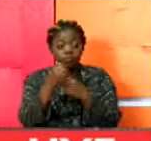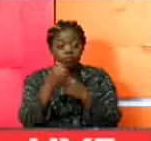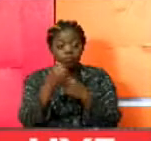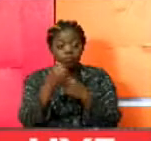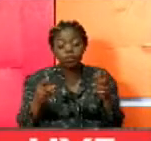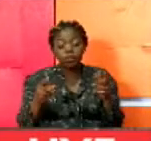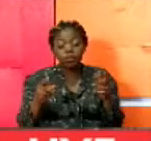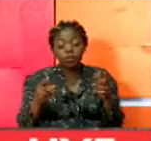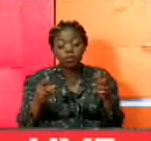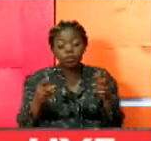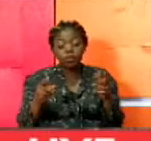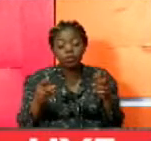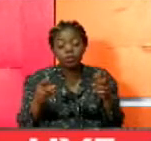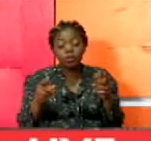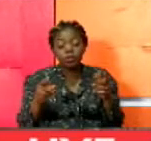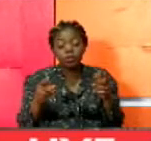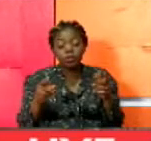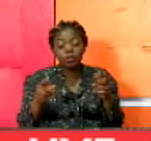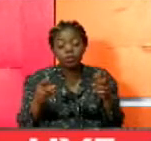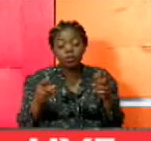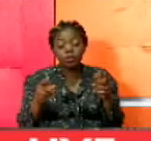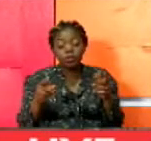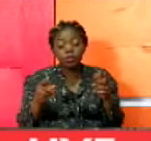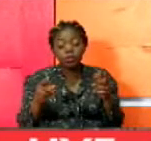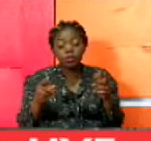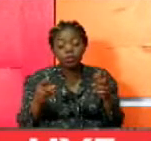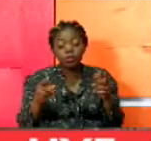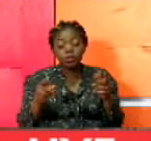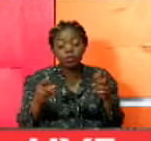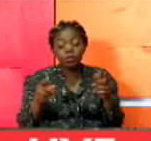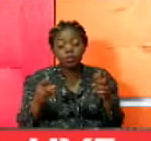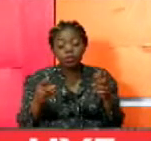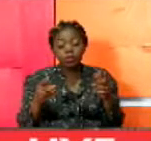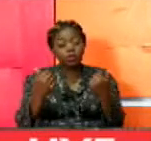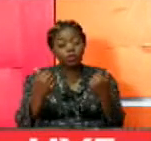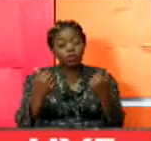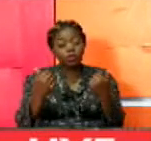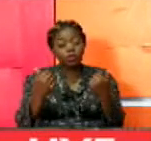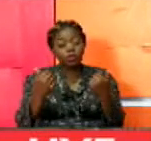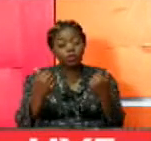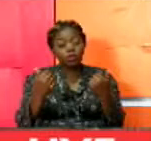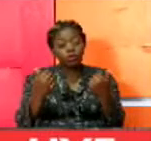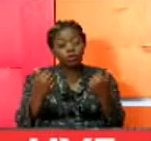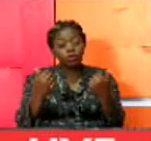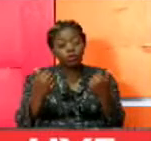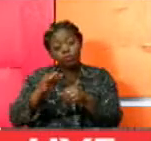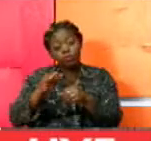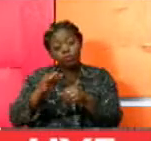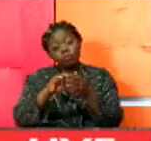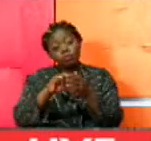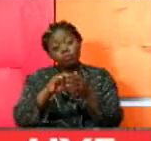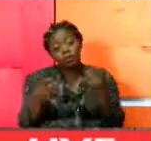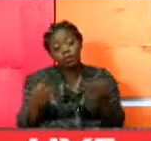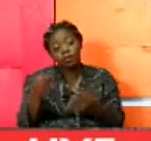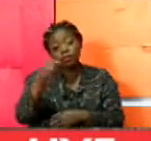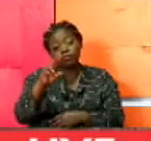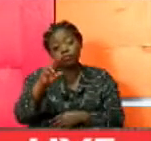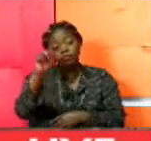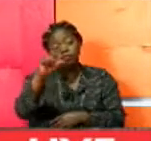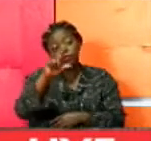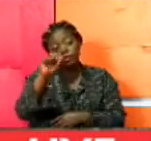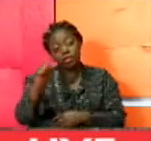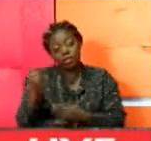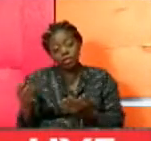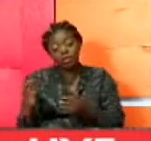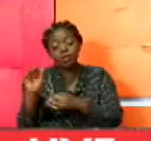ojjakeere wakkola ki okutuuka kati ate bw'okeerewa ku mulimu kitegeeza ate nefutaali olw'eggulo naye ajja